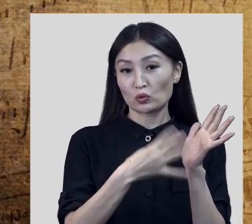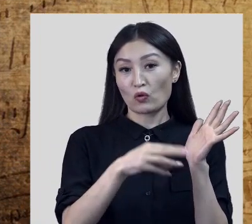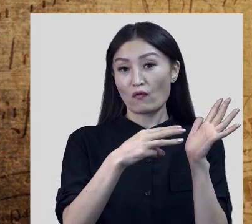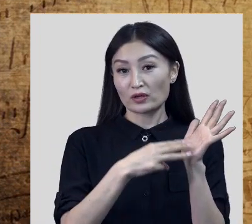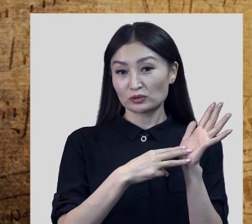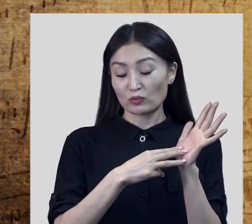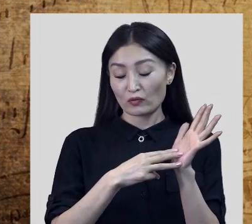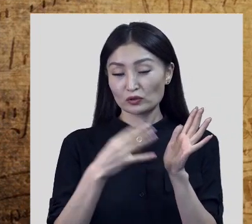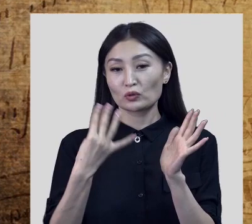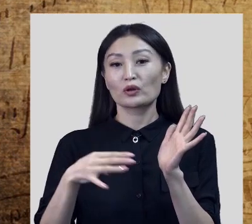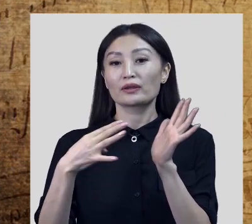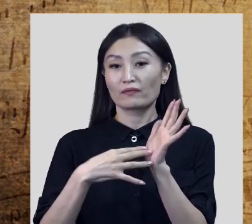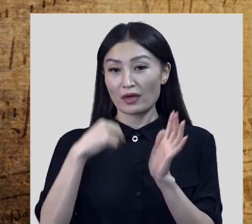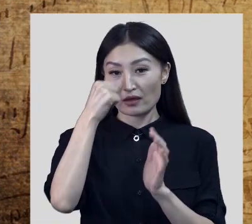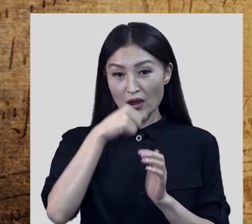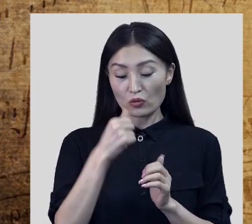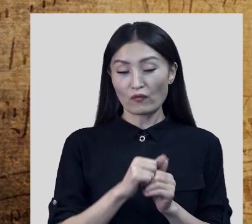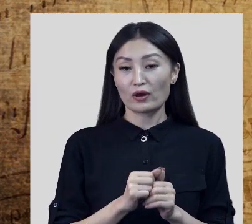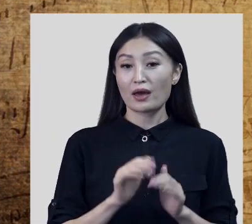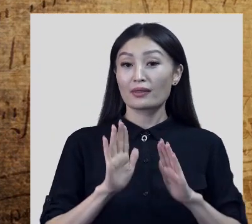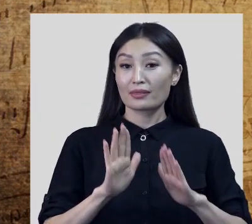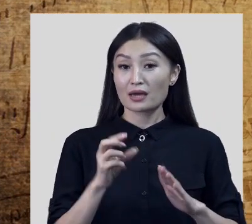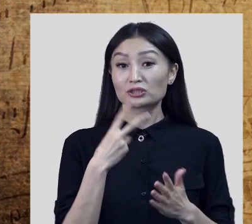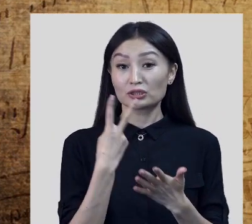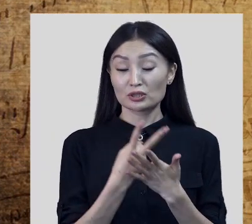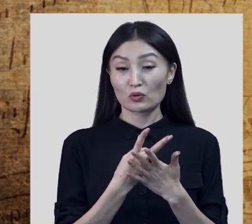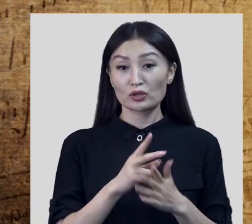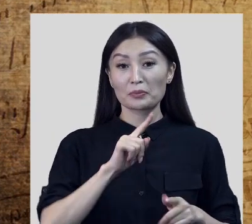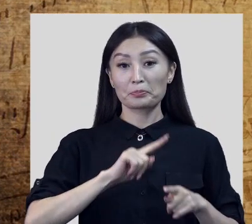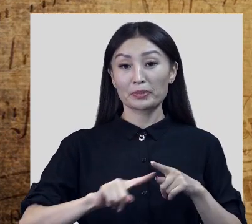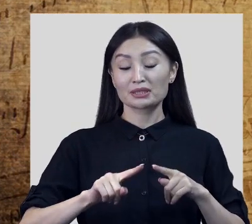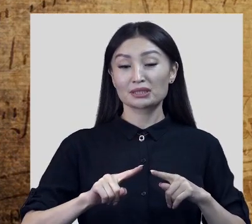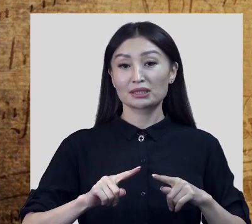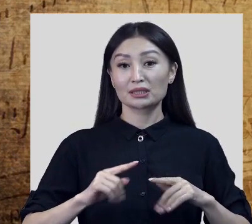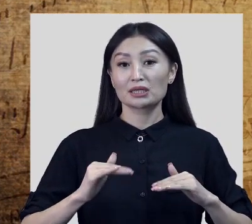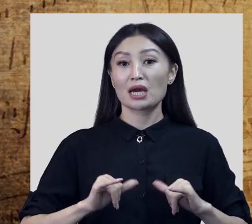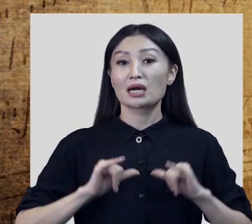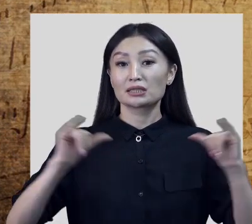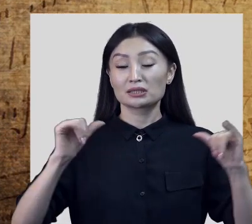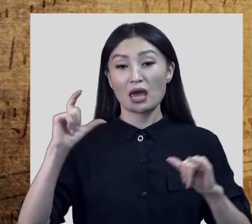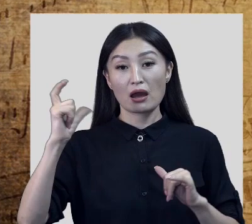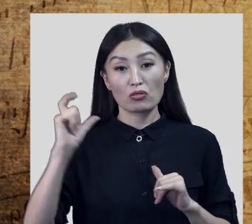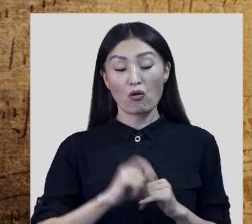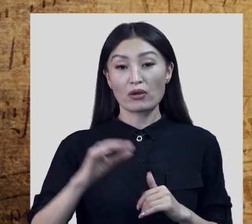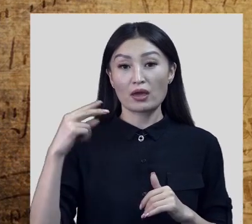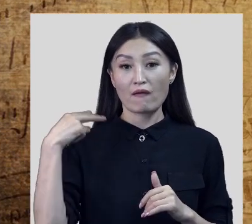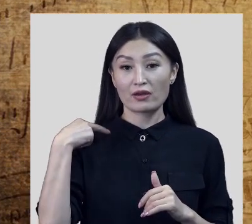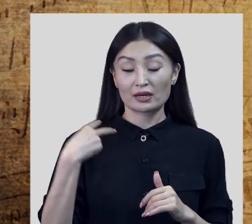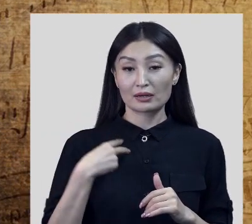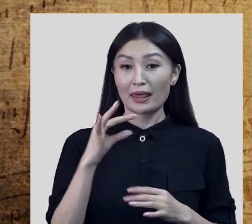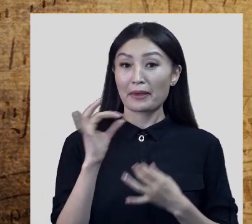и 1849 годов также мы рассмотрим быстрый темп экономического развития великобритании и